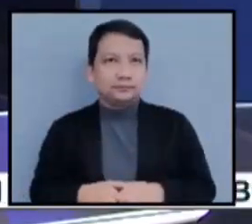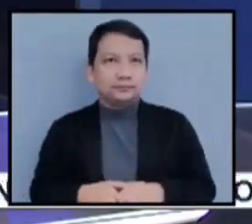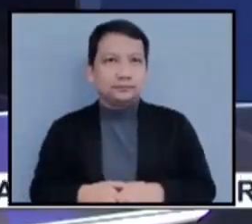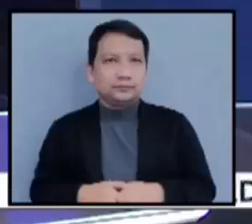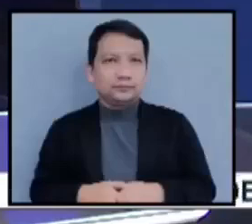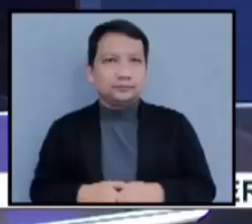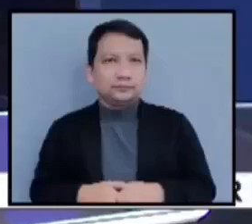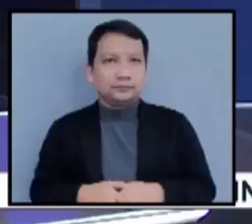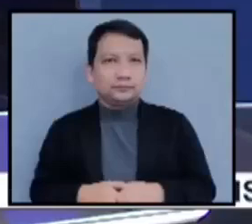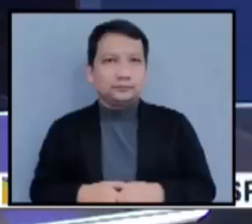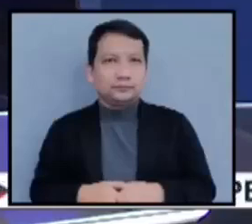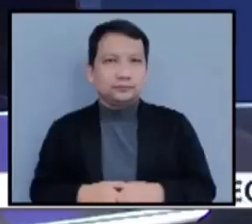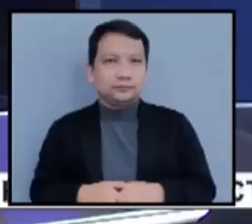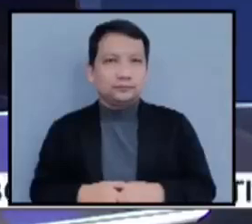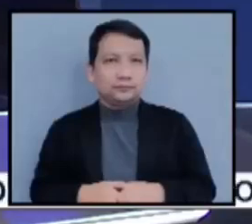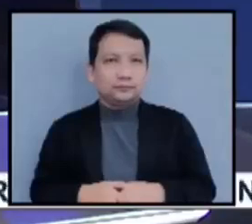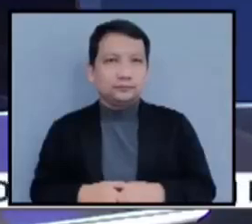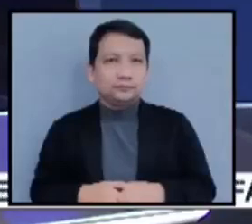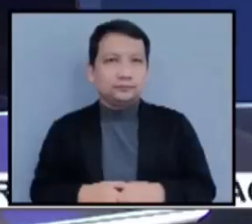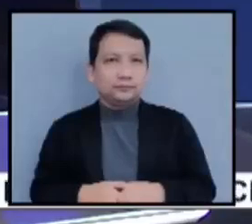Okay, sige, sige.